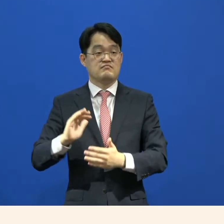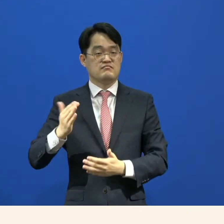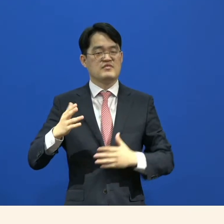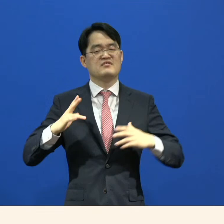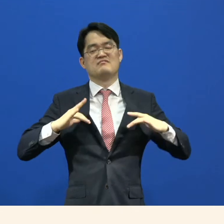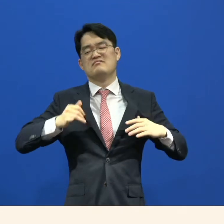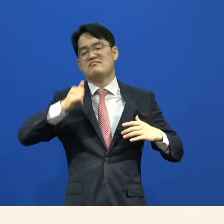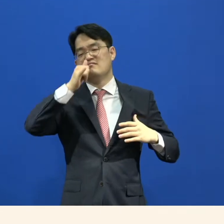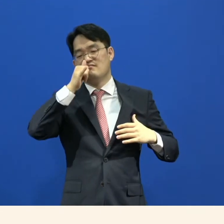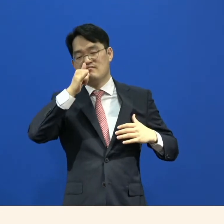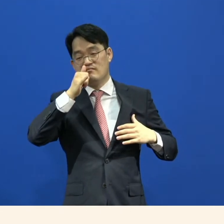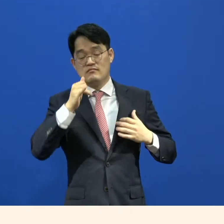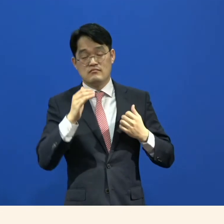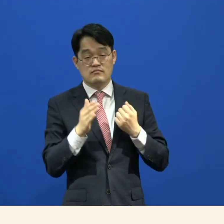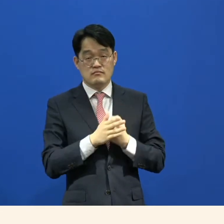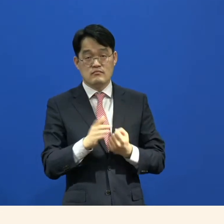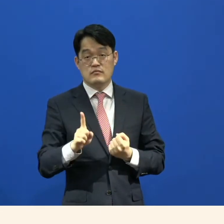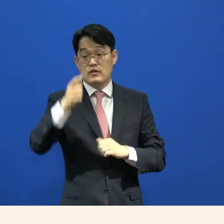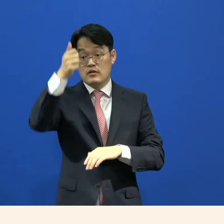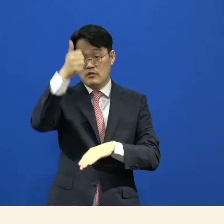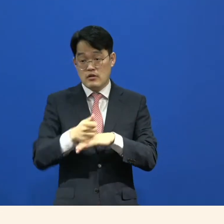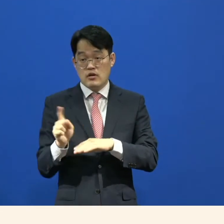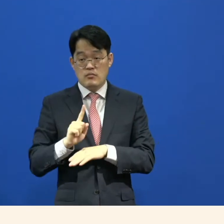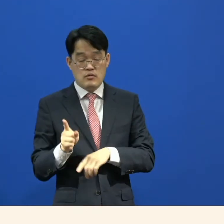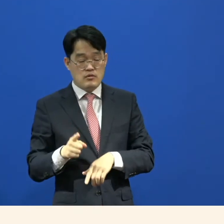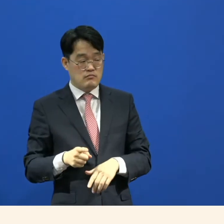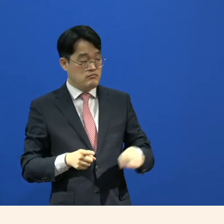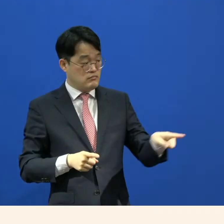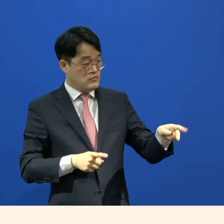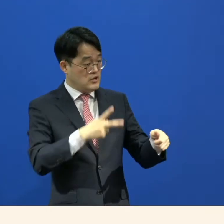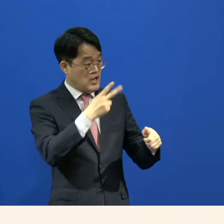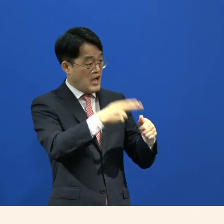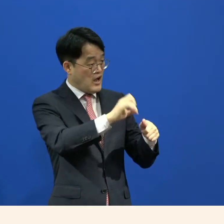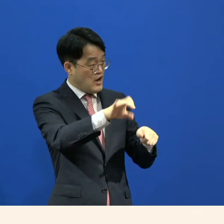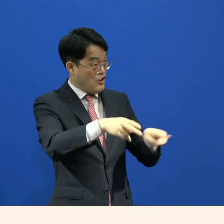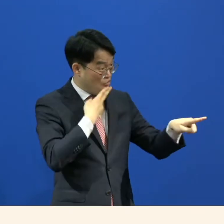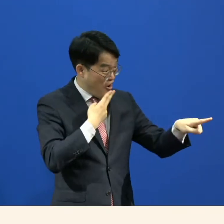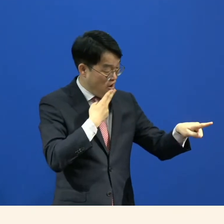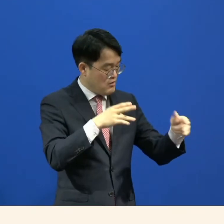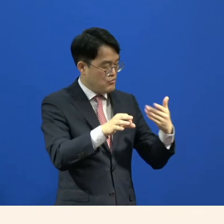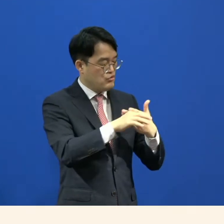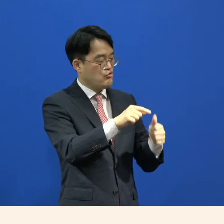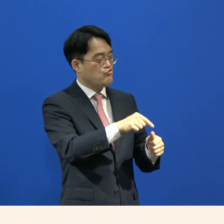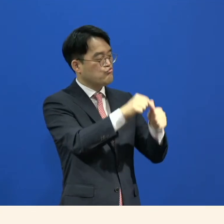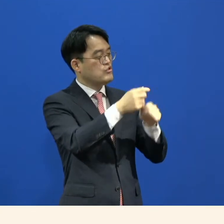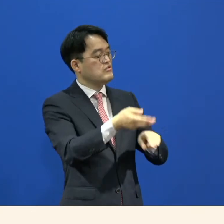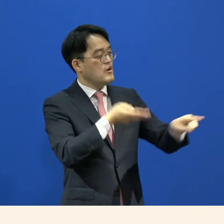그러니까 어느 정도로 강조하냐면 나중에는 할례를 받지 않으면 구원이 없다 이렇게까지 간 거예요.